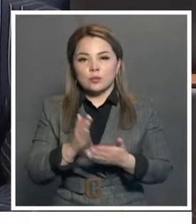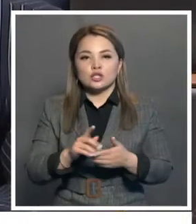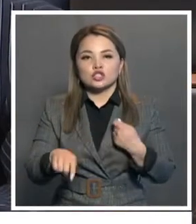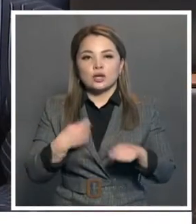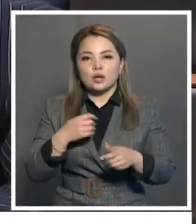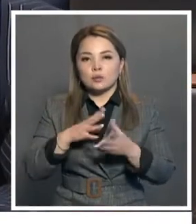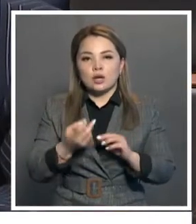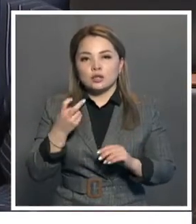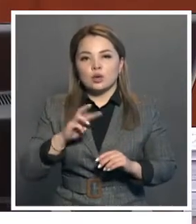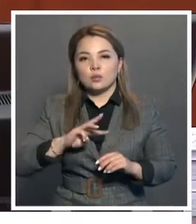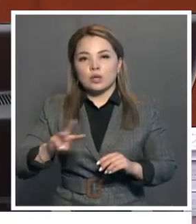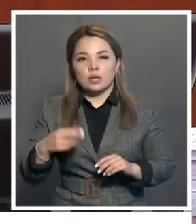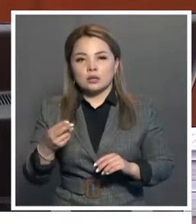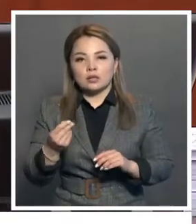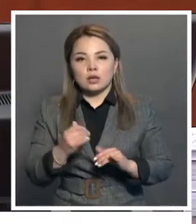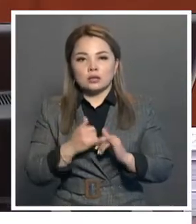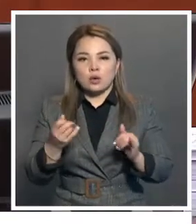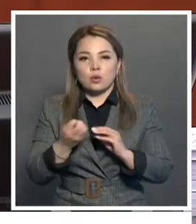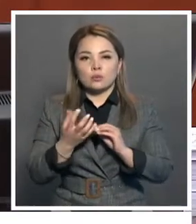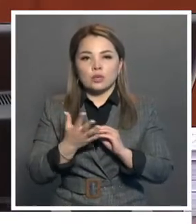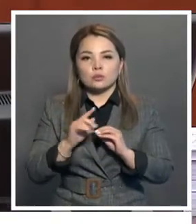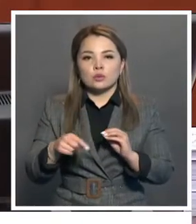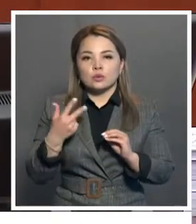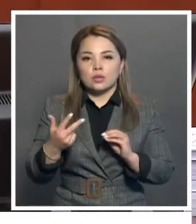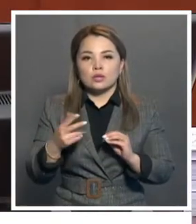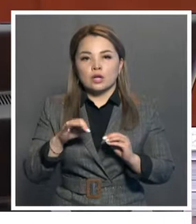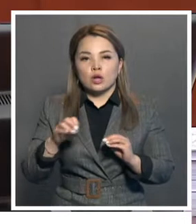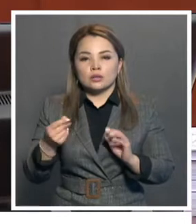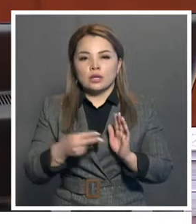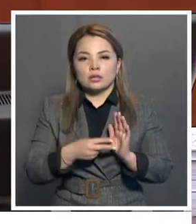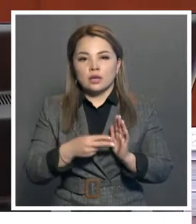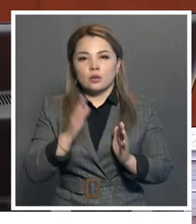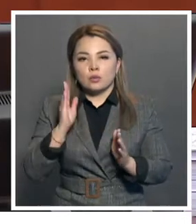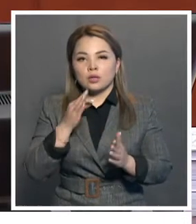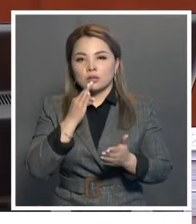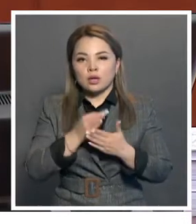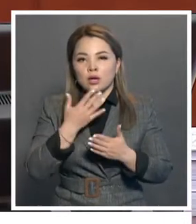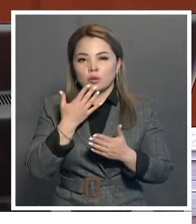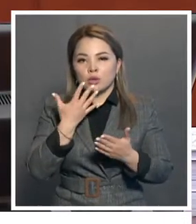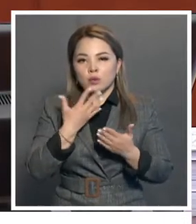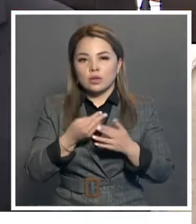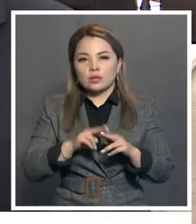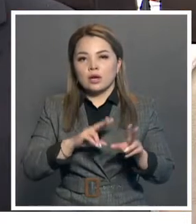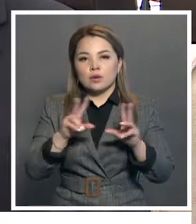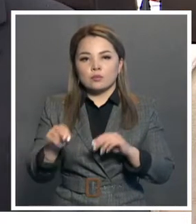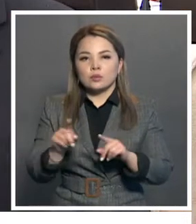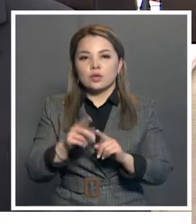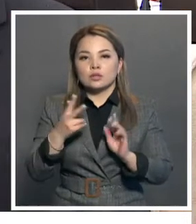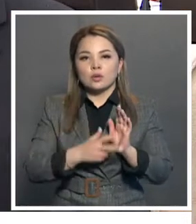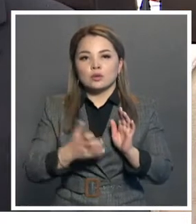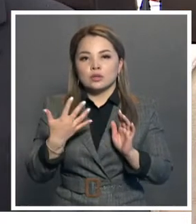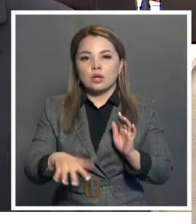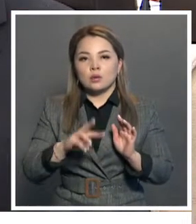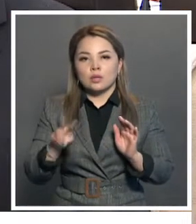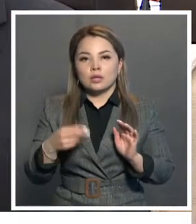200 миллиард теңгеге артып, 15,3 триллион теңге болды. Айта кету керек, ұлттық қордың кепілді трансфертіне де 850 миллиард